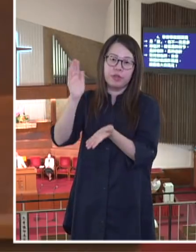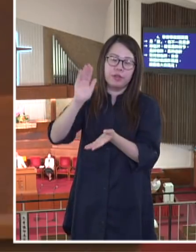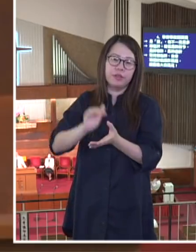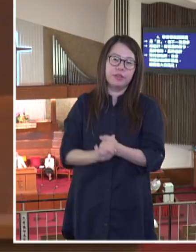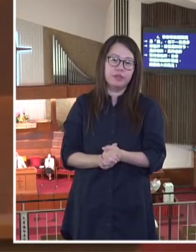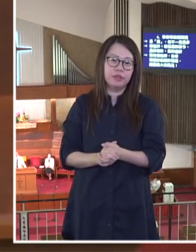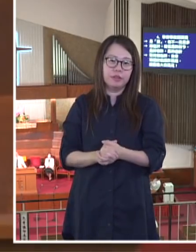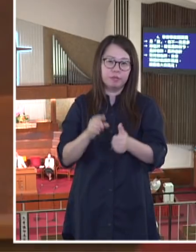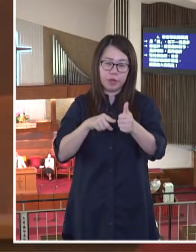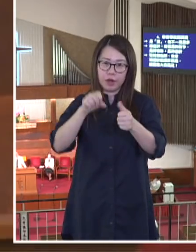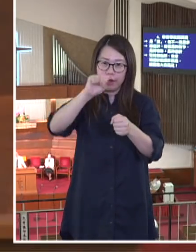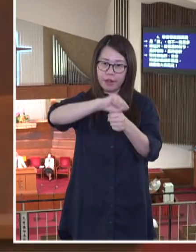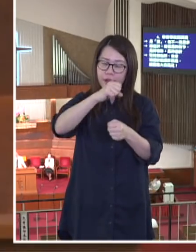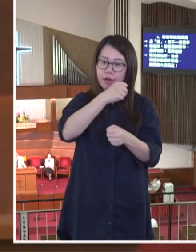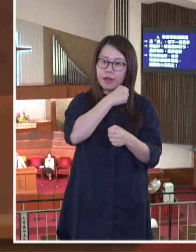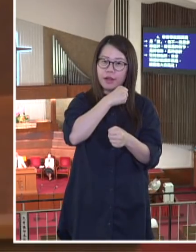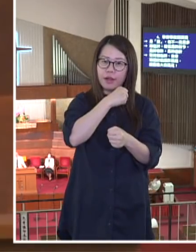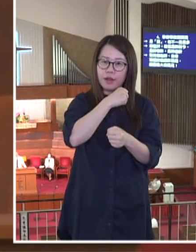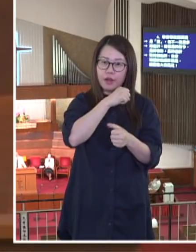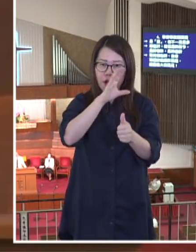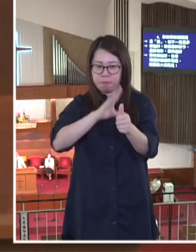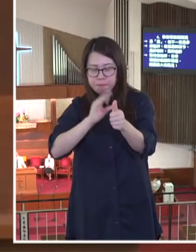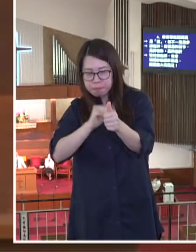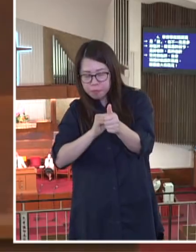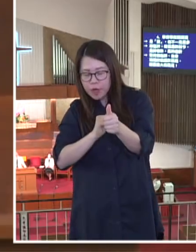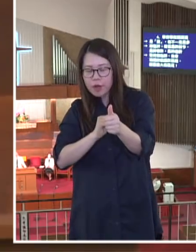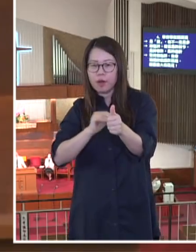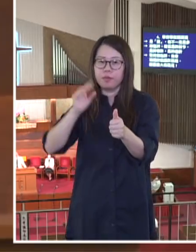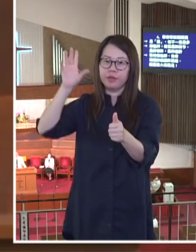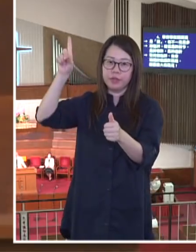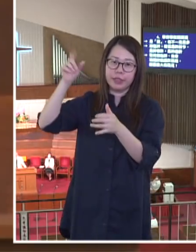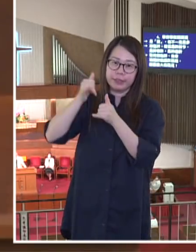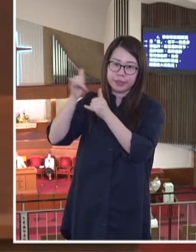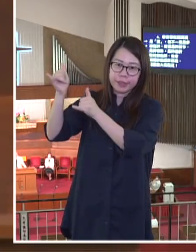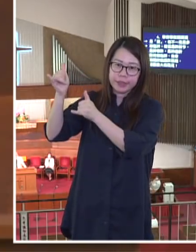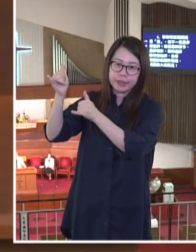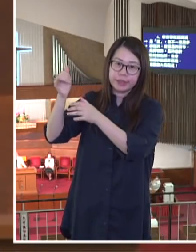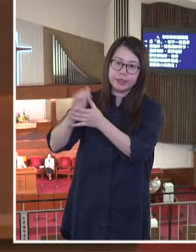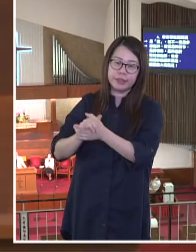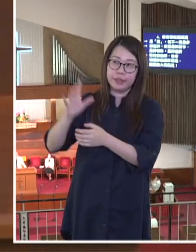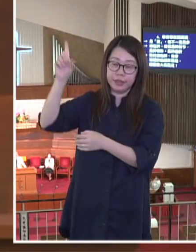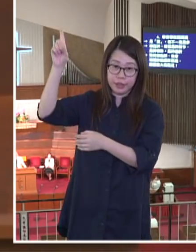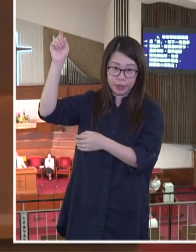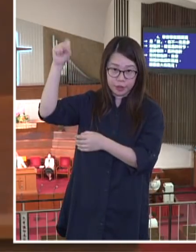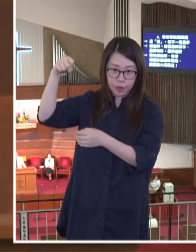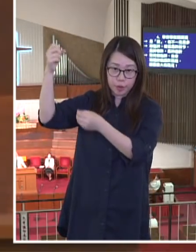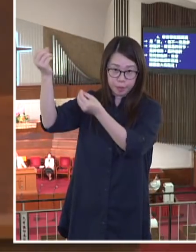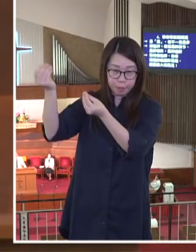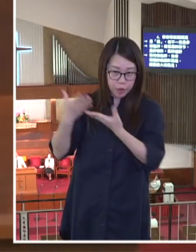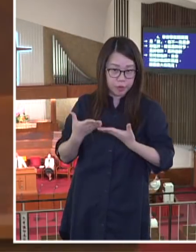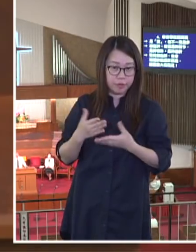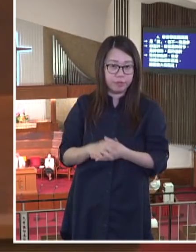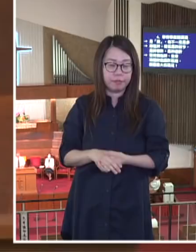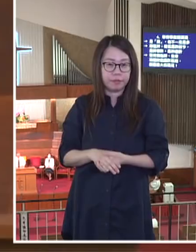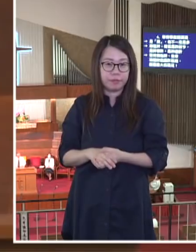习，我们去跟从神得着这一份的满。 我想和大家来到去